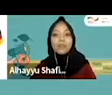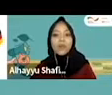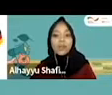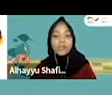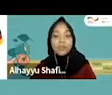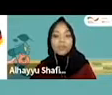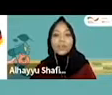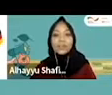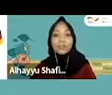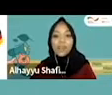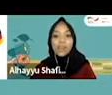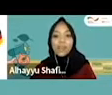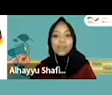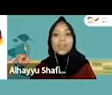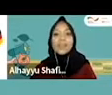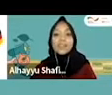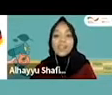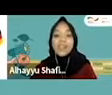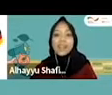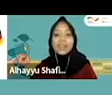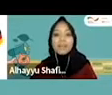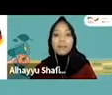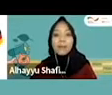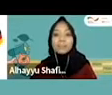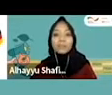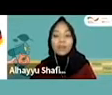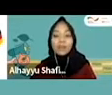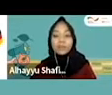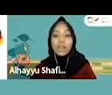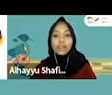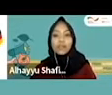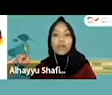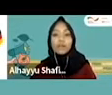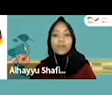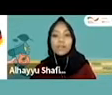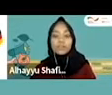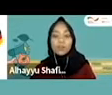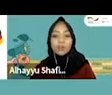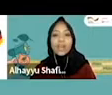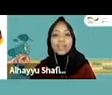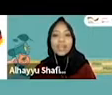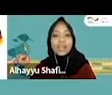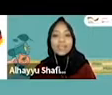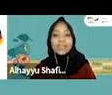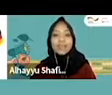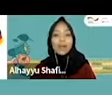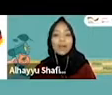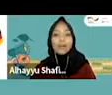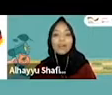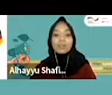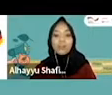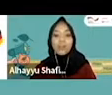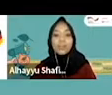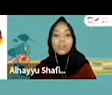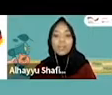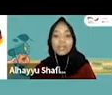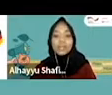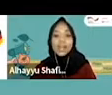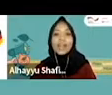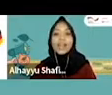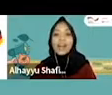Kementerian Lingkungan Hidup dan Kehutanan dan ada Bapak Tubagus Haryo karyanto dari Yayasan lembaga konsumen